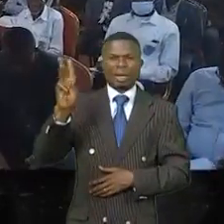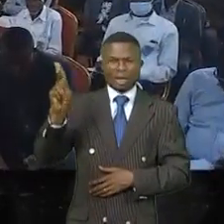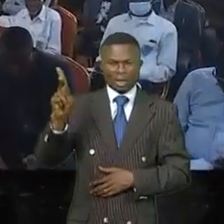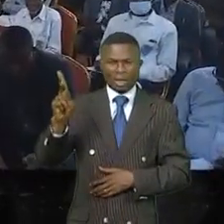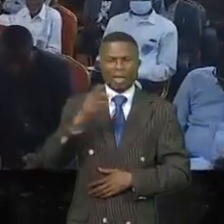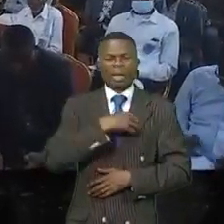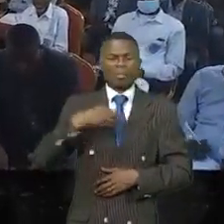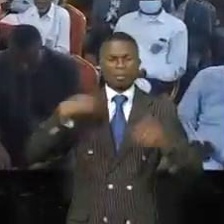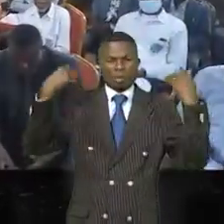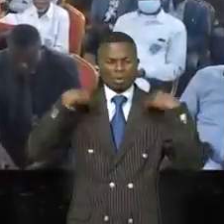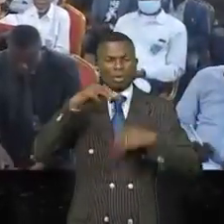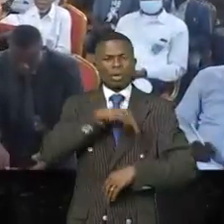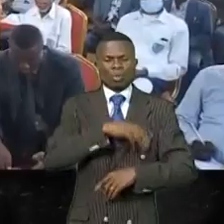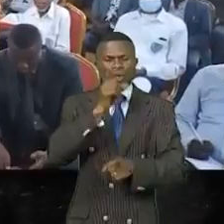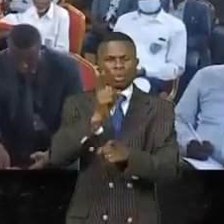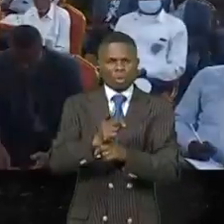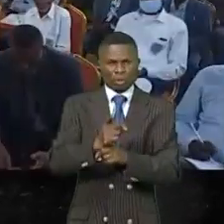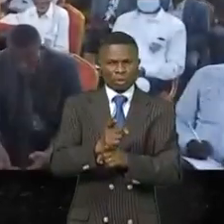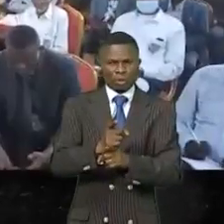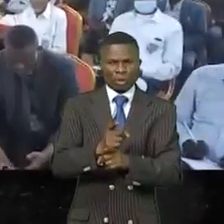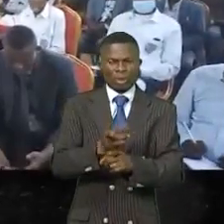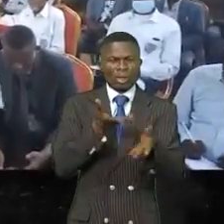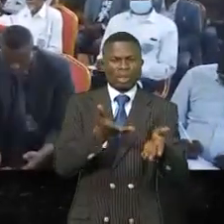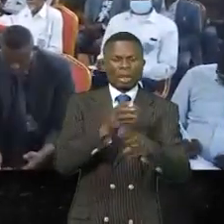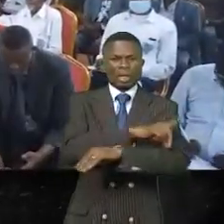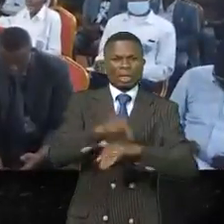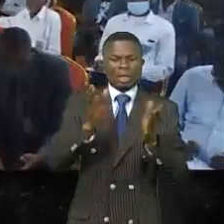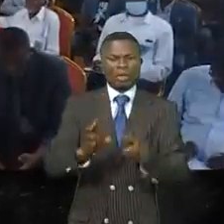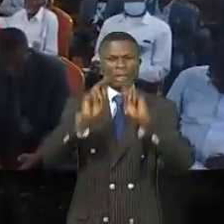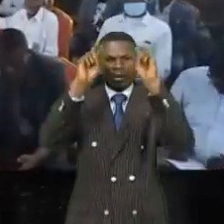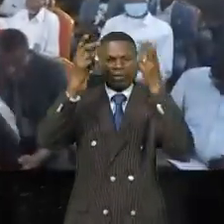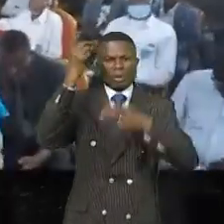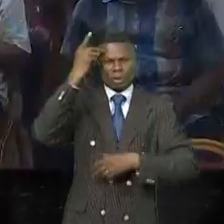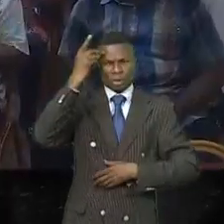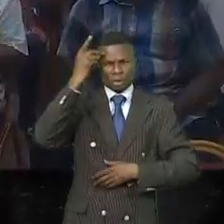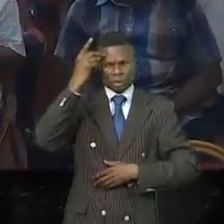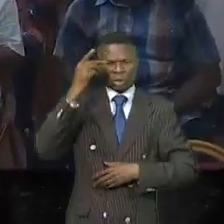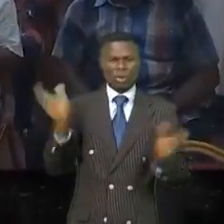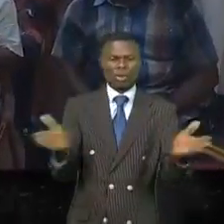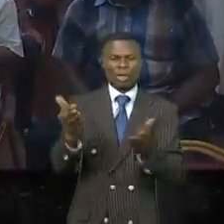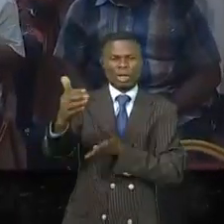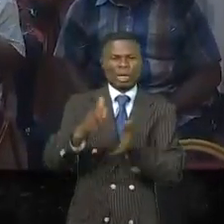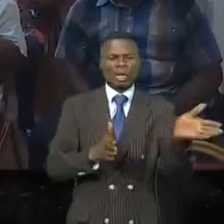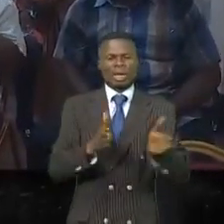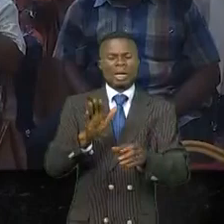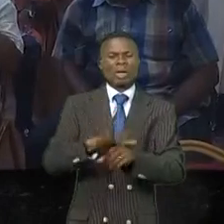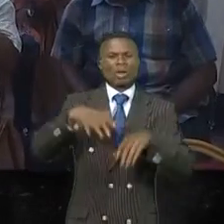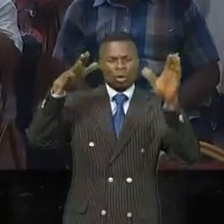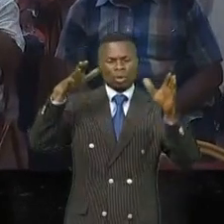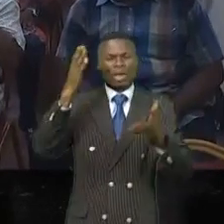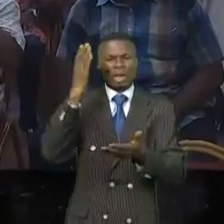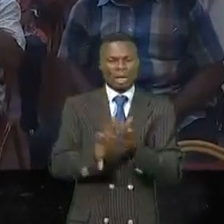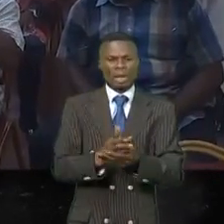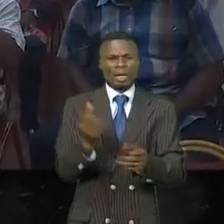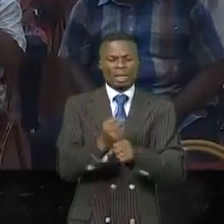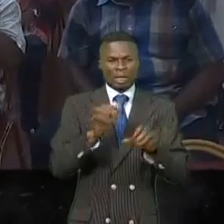Moutara avec une mission précise, celle d'amener l'administration de la ville de Kinshasa dans la mobilisation des recettes en abandonnant l'analogie